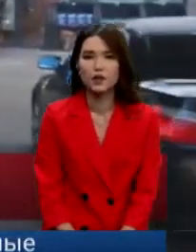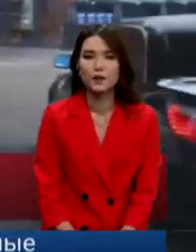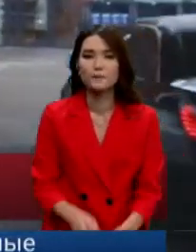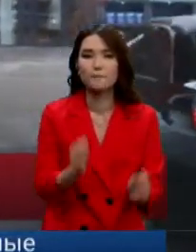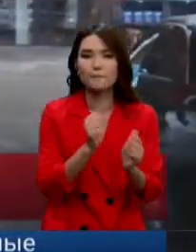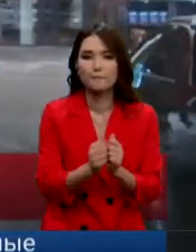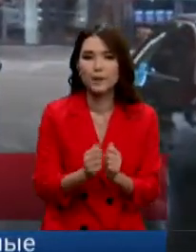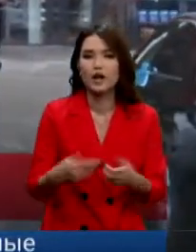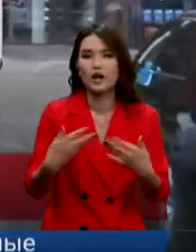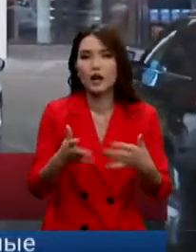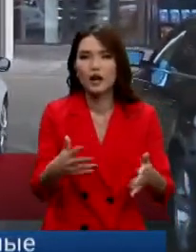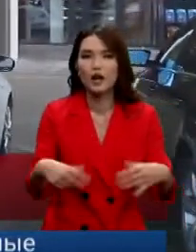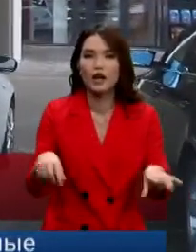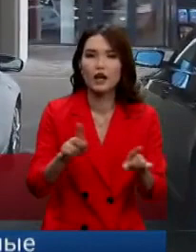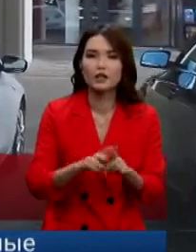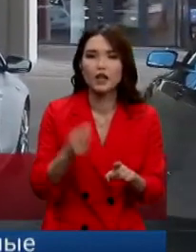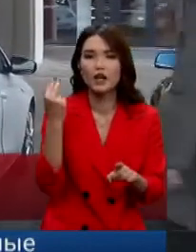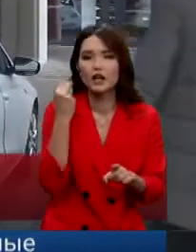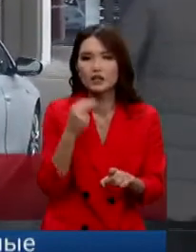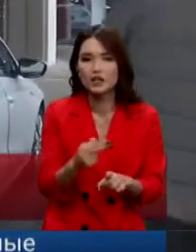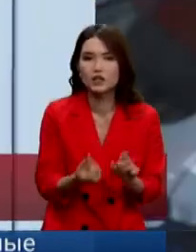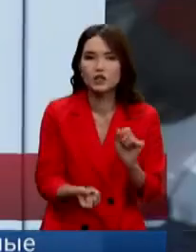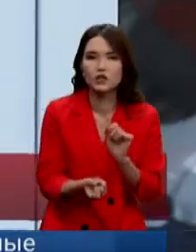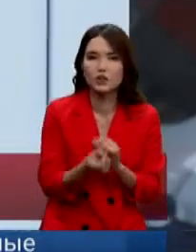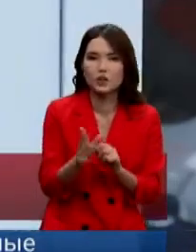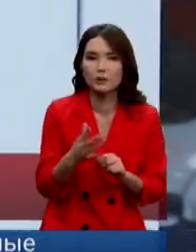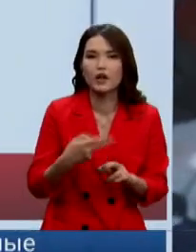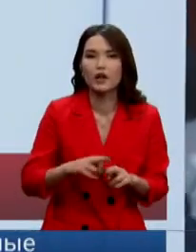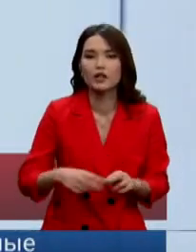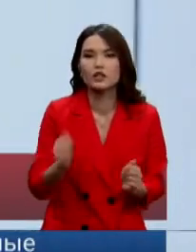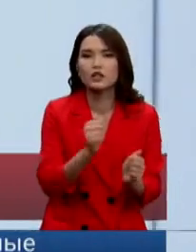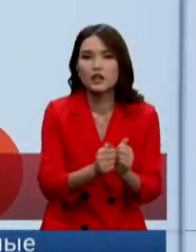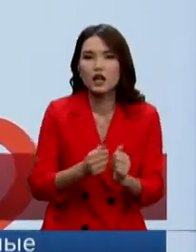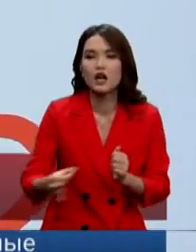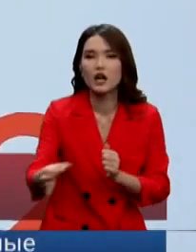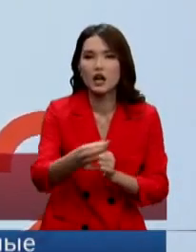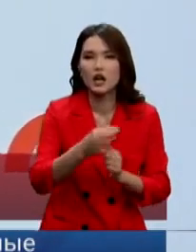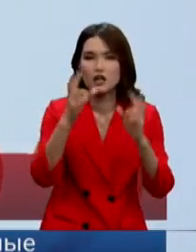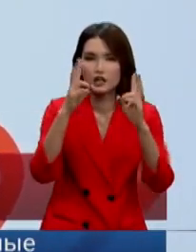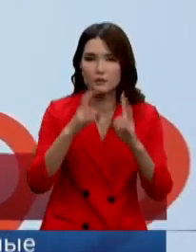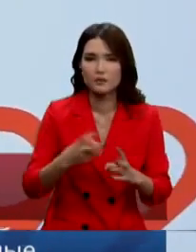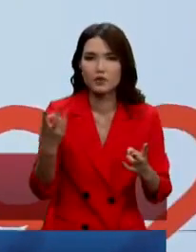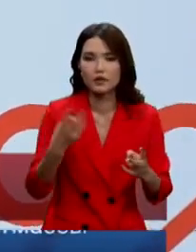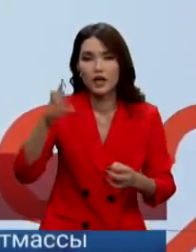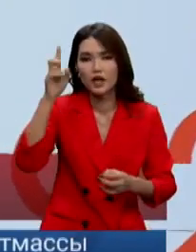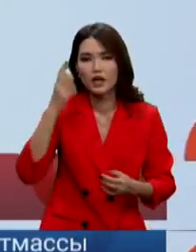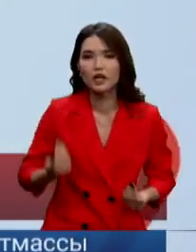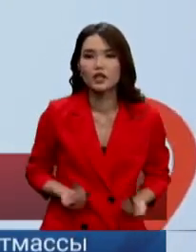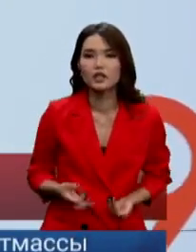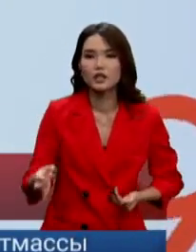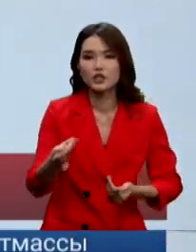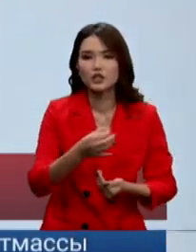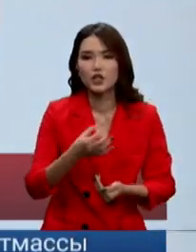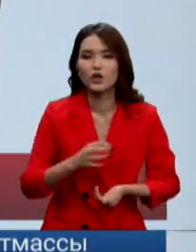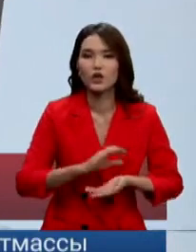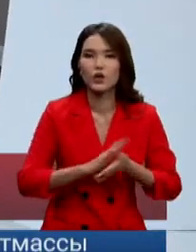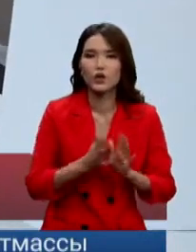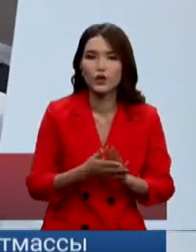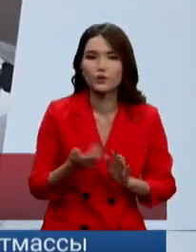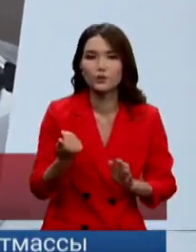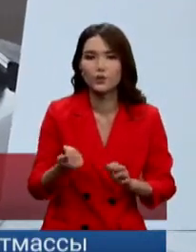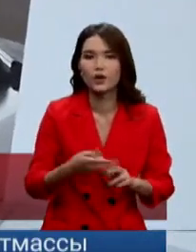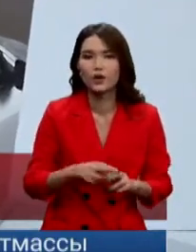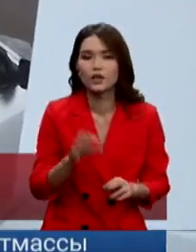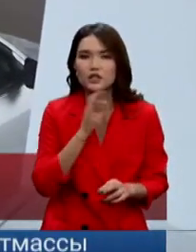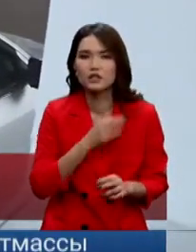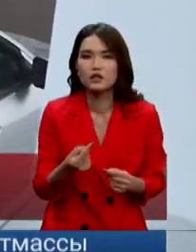Тексерістің ашықтығы мен әділдігі күмән тудырмас үшін тәуелсіз бақылаушыға жет. Елорда тұрғыны Амангелді Сүлейменов бізге